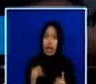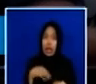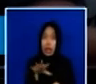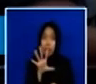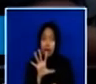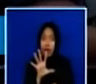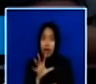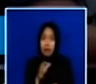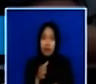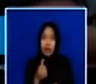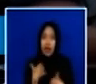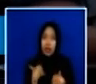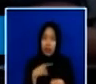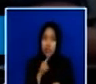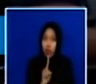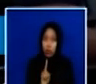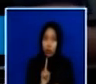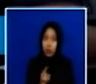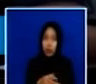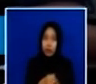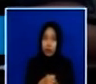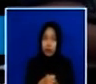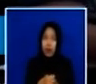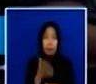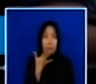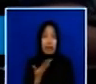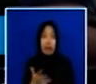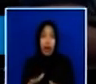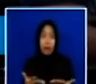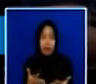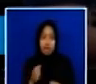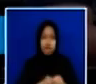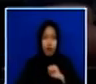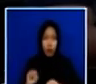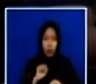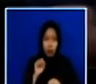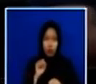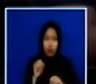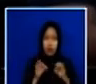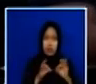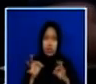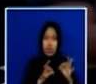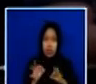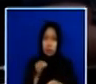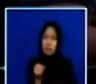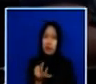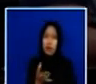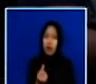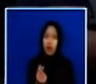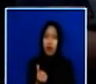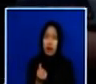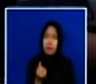untuk pengalinya 10 biasanya dengan prostitusi terselubung ini setiap kali kencang kapasitasnya dan